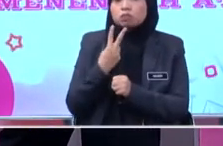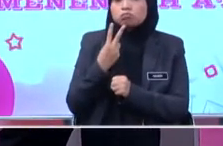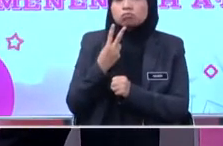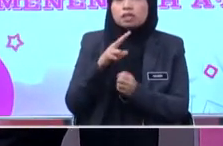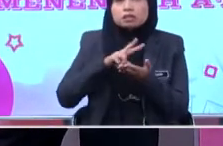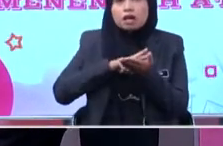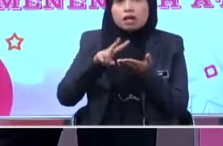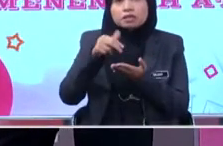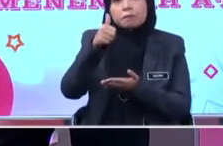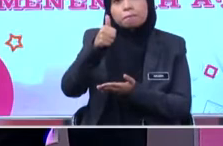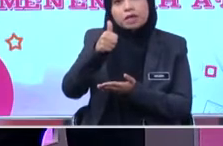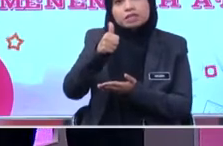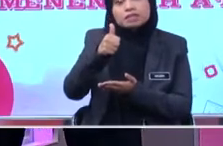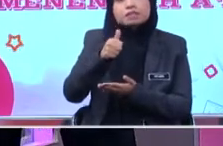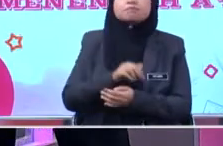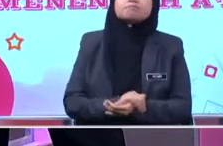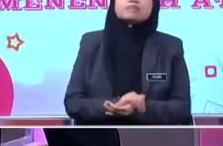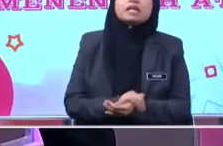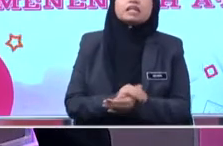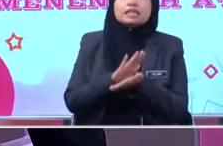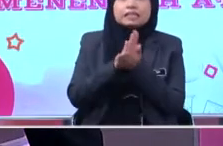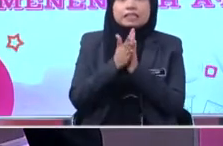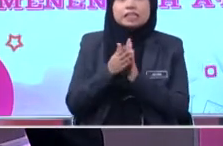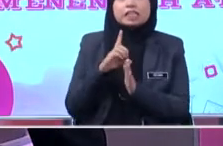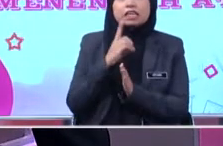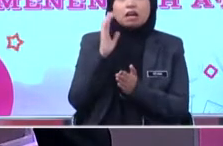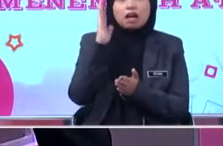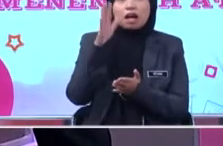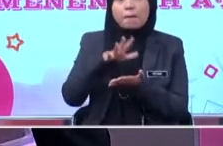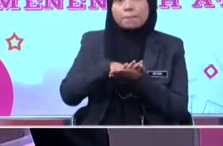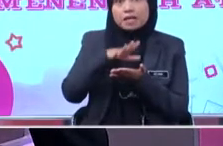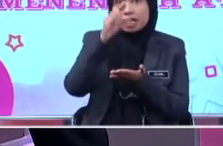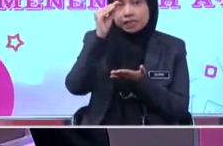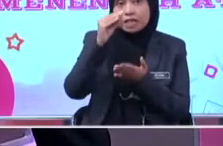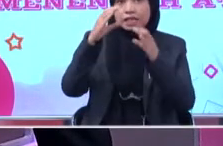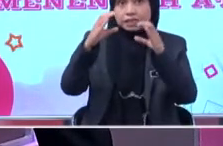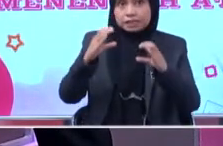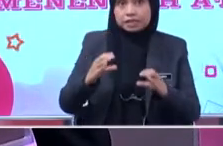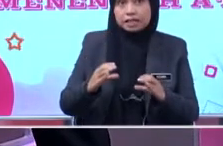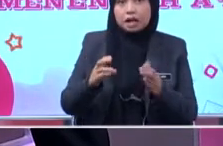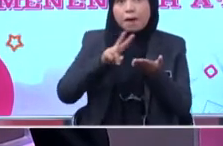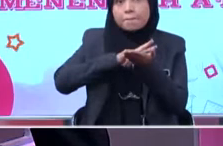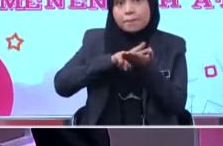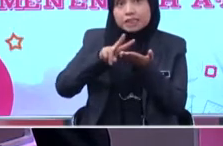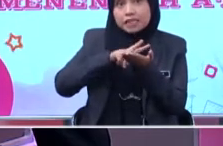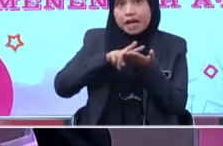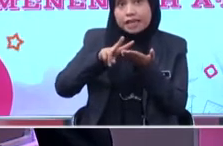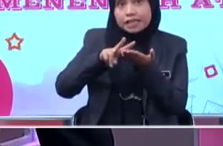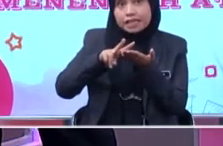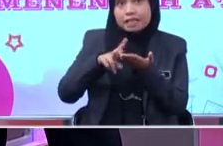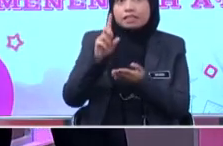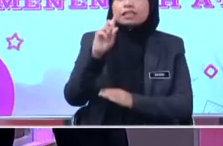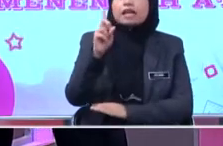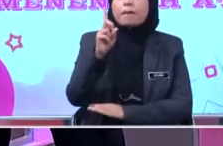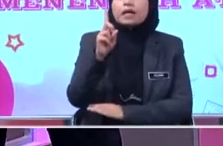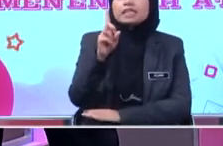begitu lapak ente nih bacaan kemuri kita awal nih enggak Ipin atau Dire Dire dengungan di